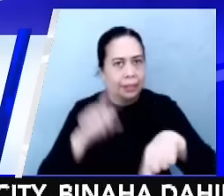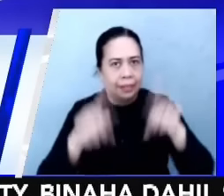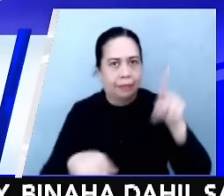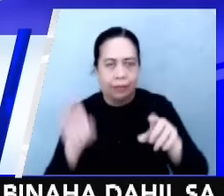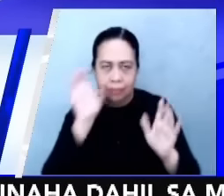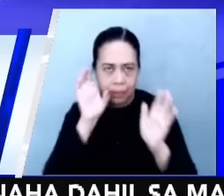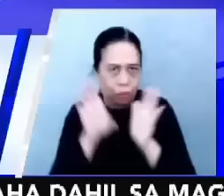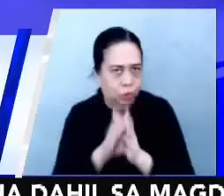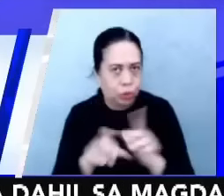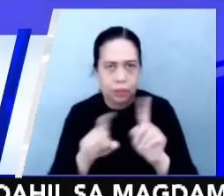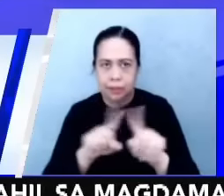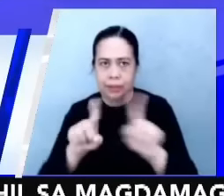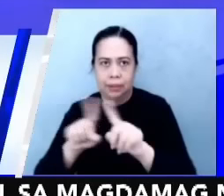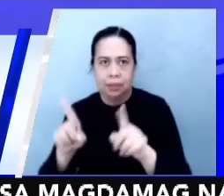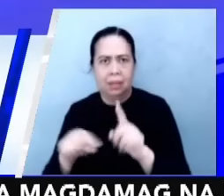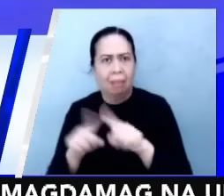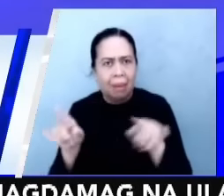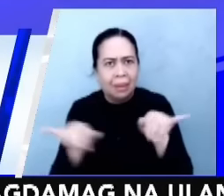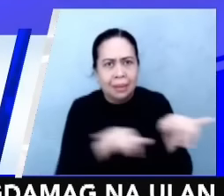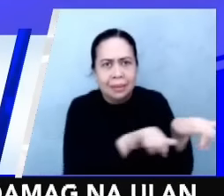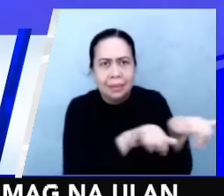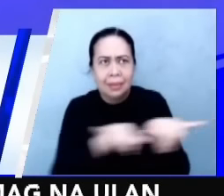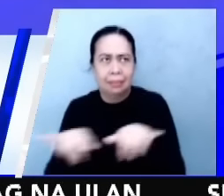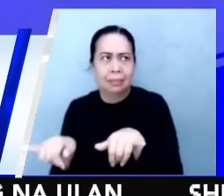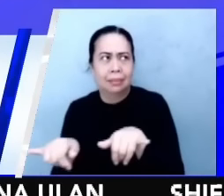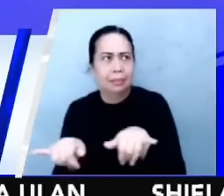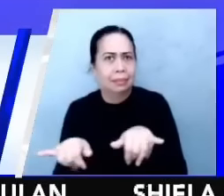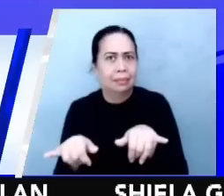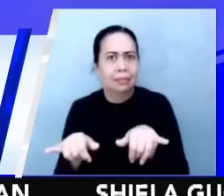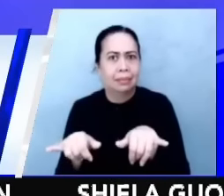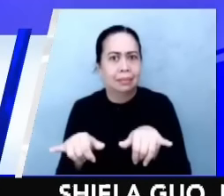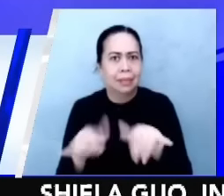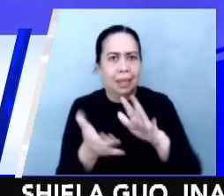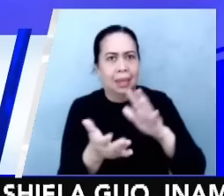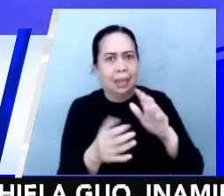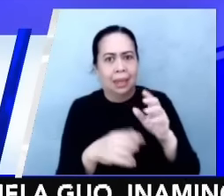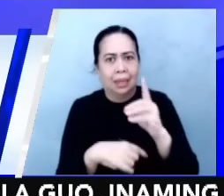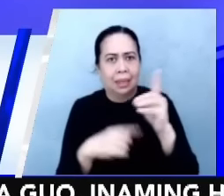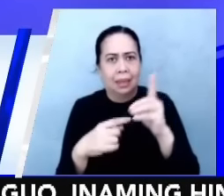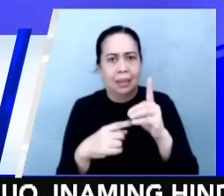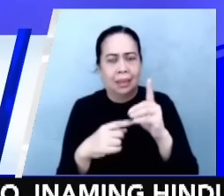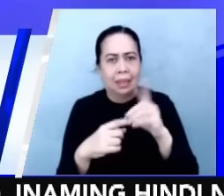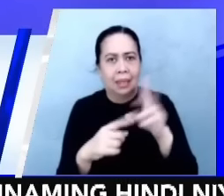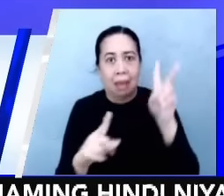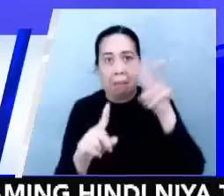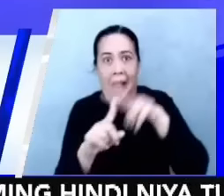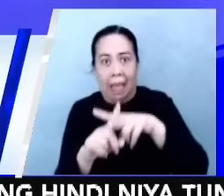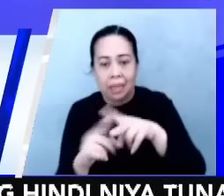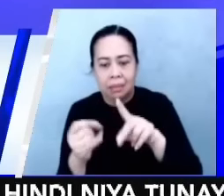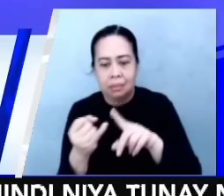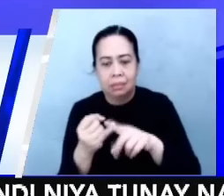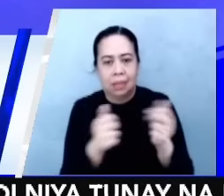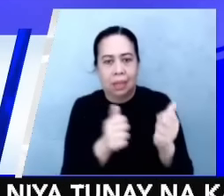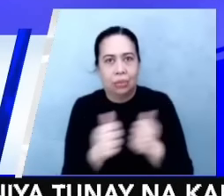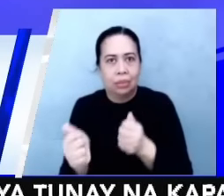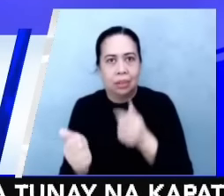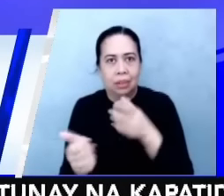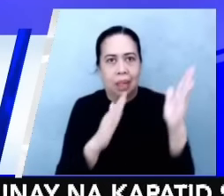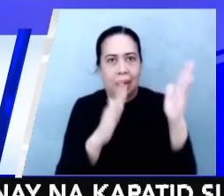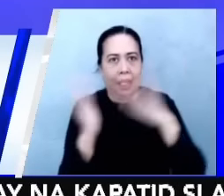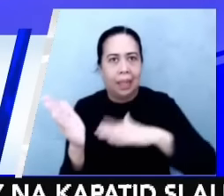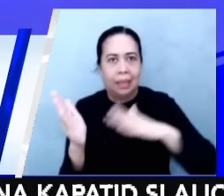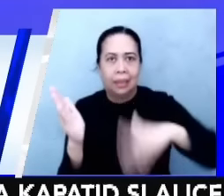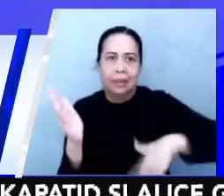lang magkakaparehong ah petsa ng pag-apply pag-ayos ng kanilang delayed birth registration